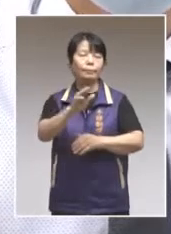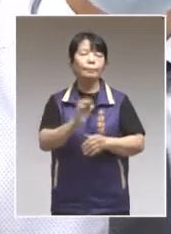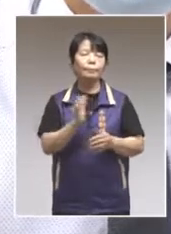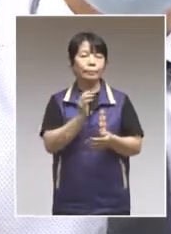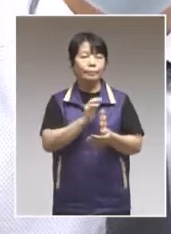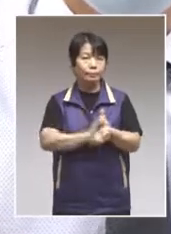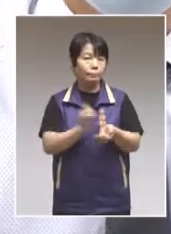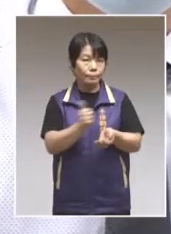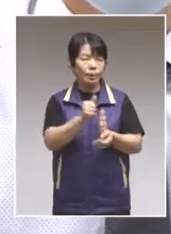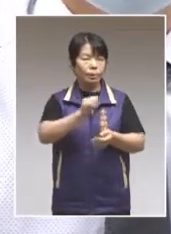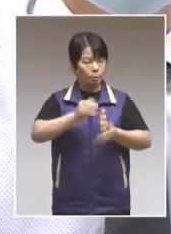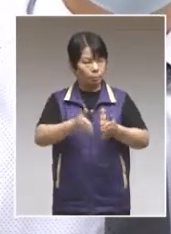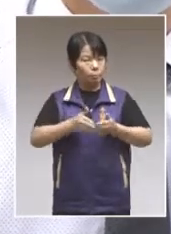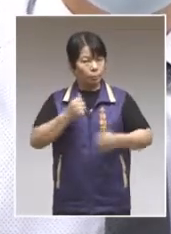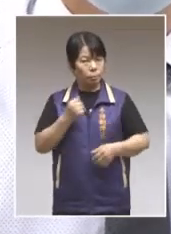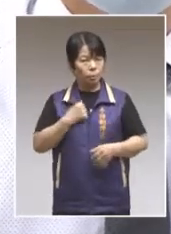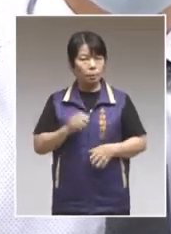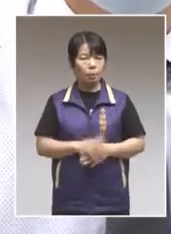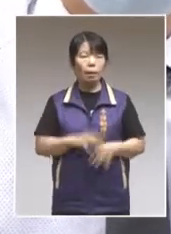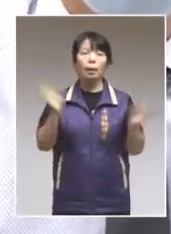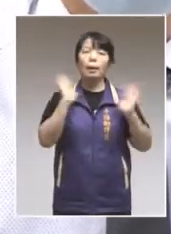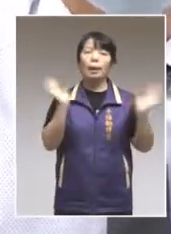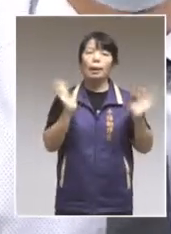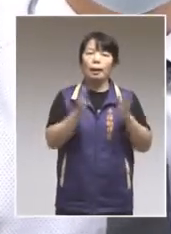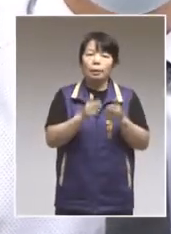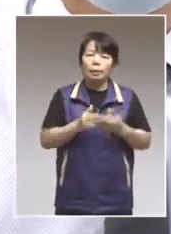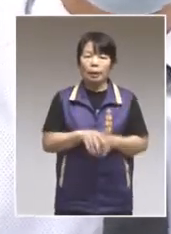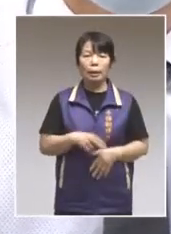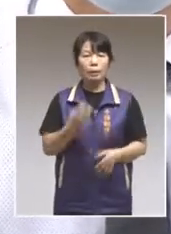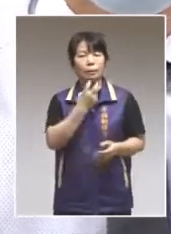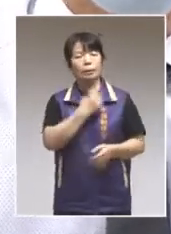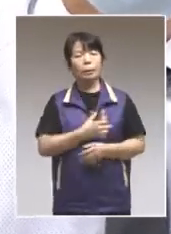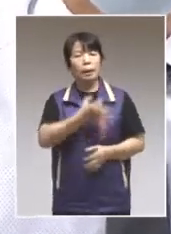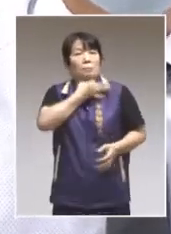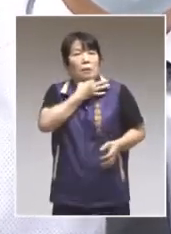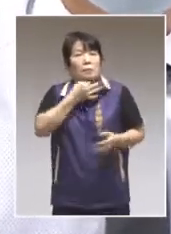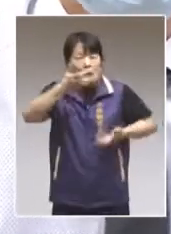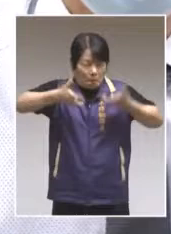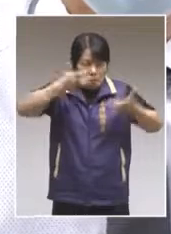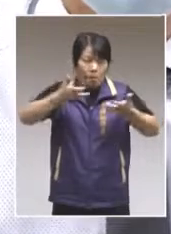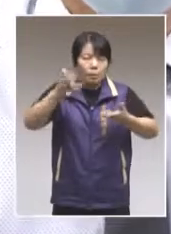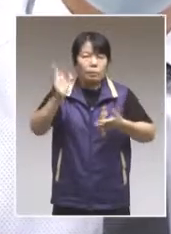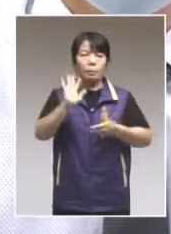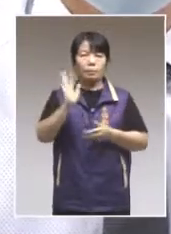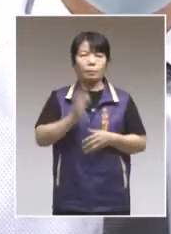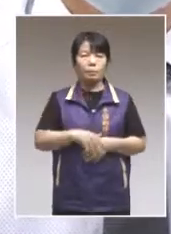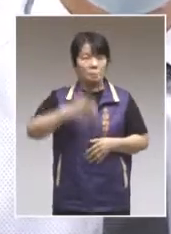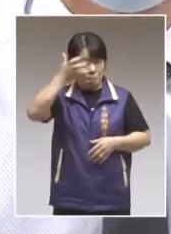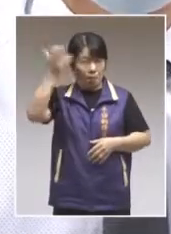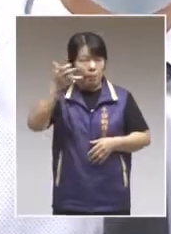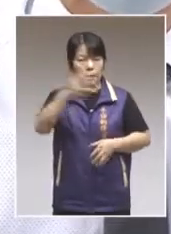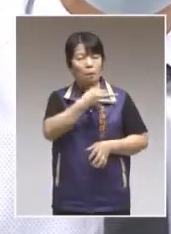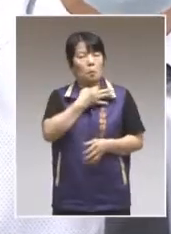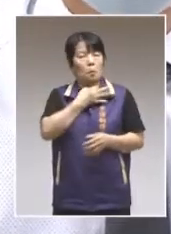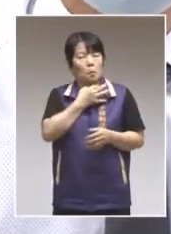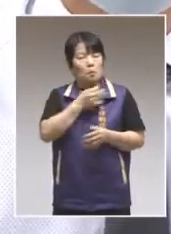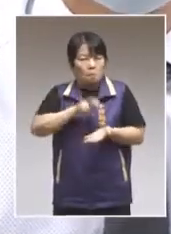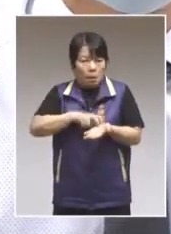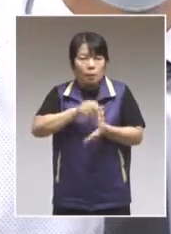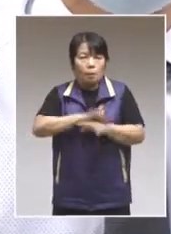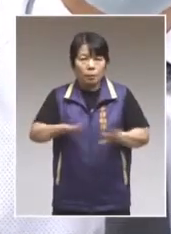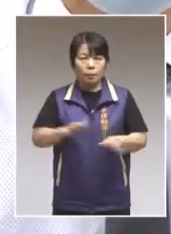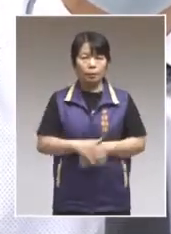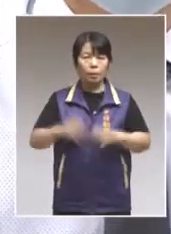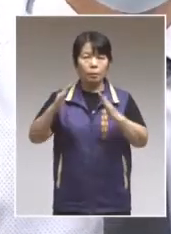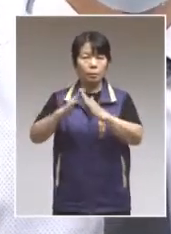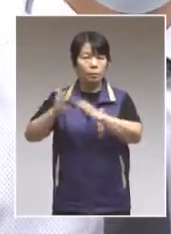说有一句话叫囡仔上惊烧，好，那所以小朋友最怕发烧。所以大部分的家长碰